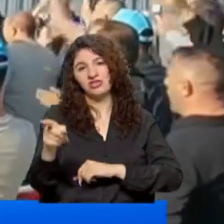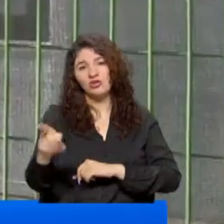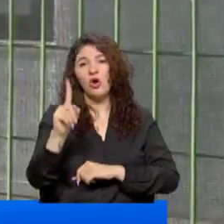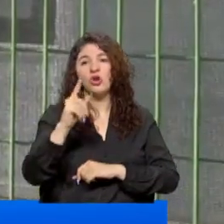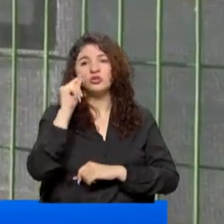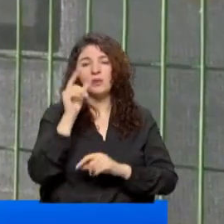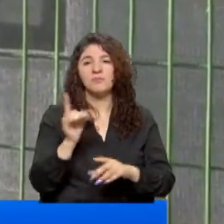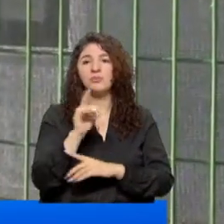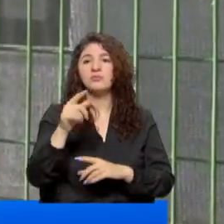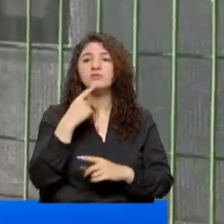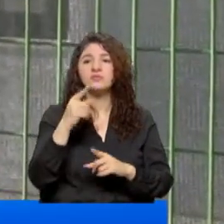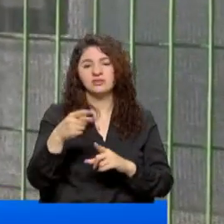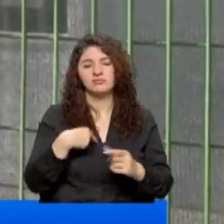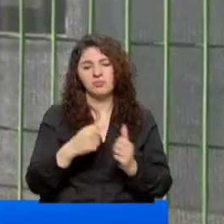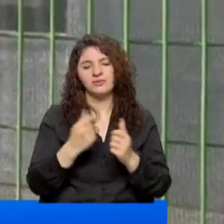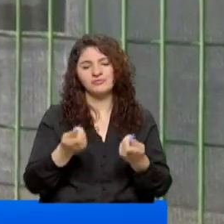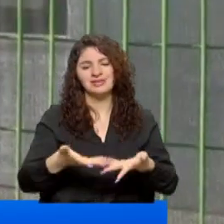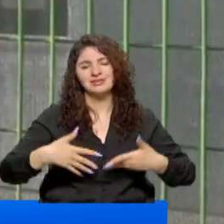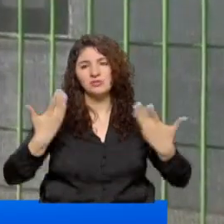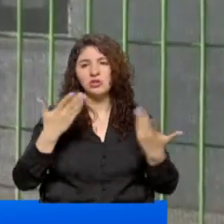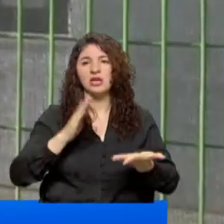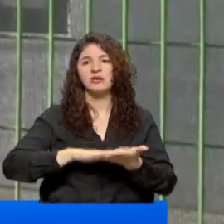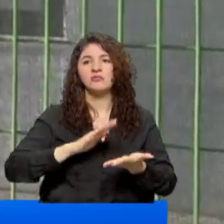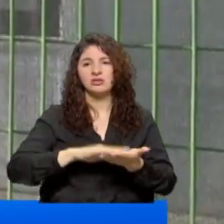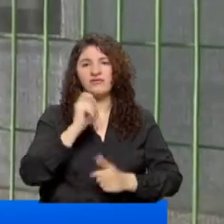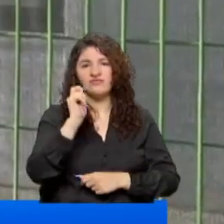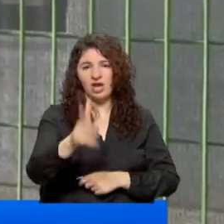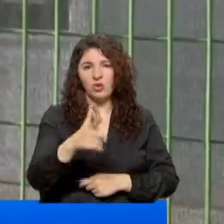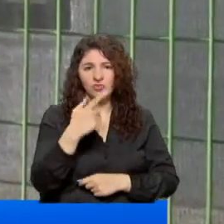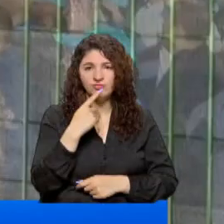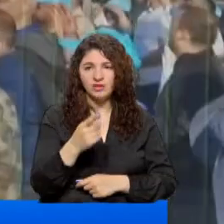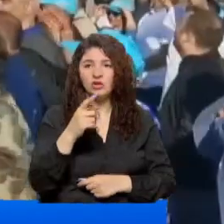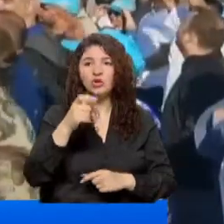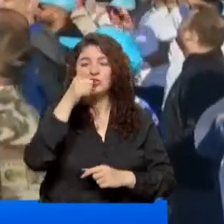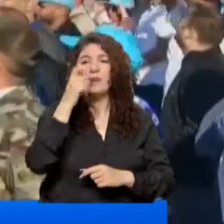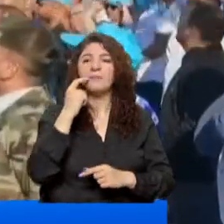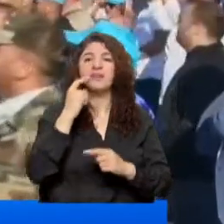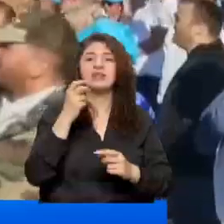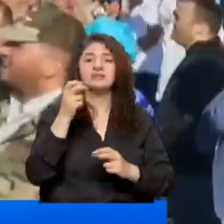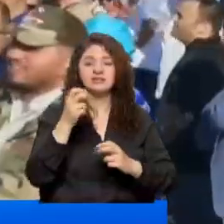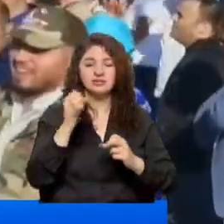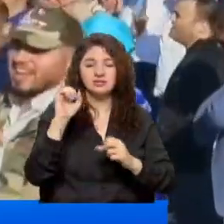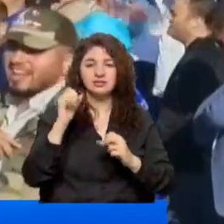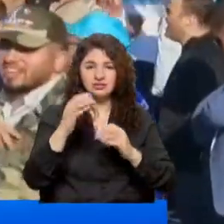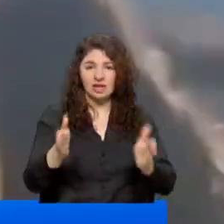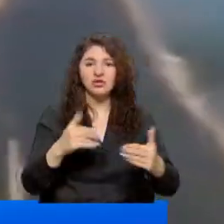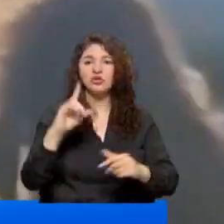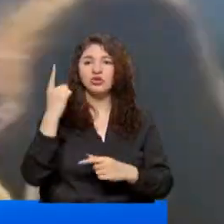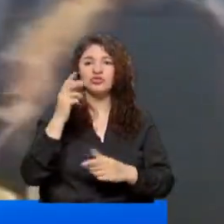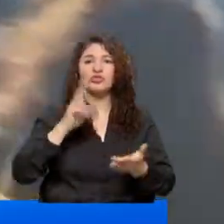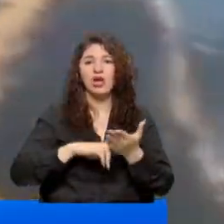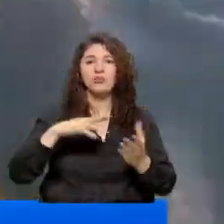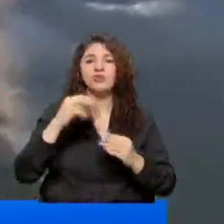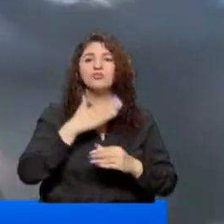işten atıldı bize de senle çalışmak bu tazminatında veriyorum dedi Türk Metal Sendikası yönetici ve üyeleri